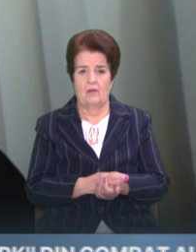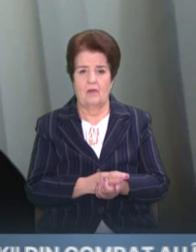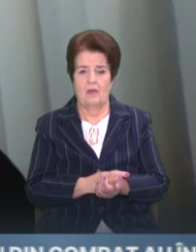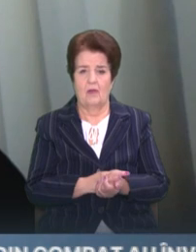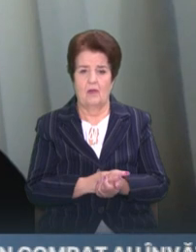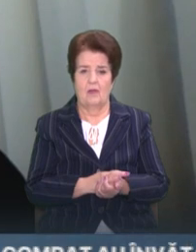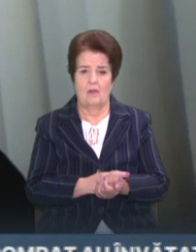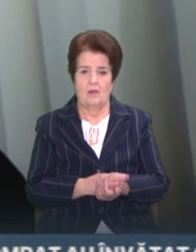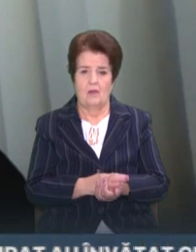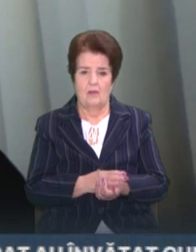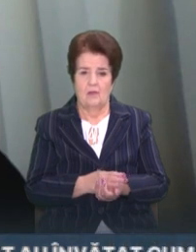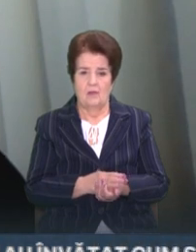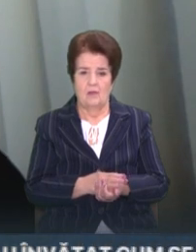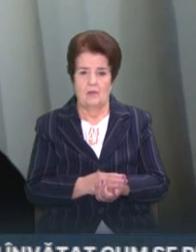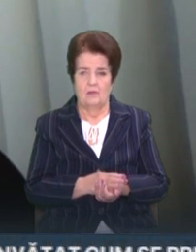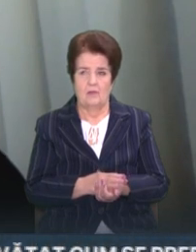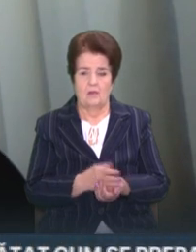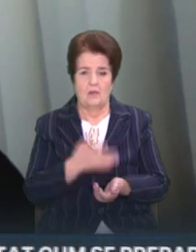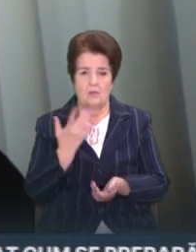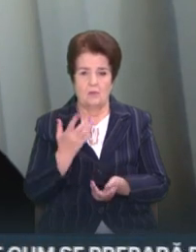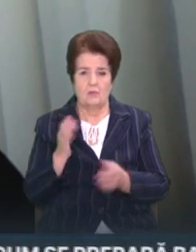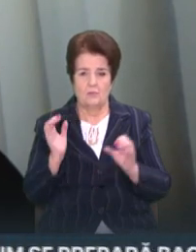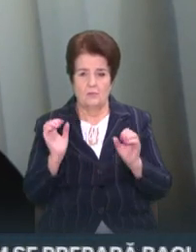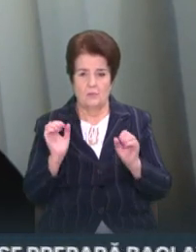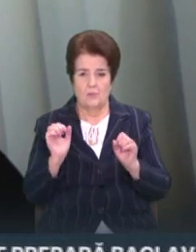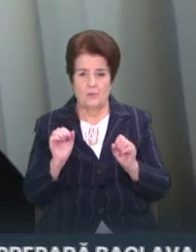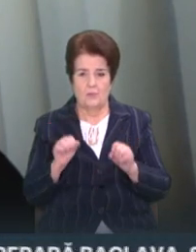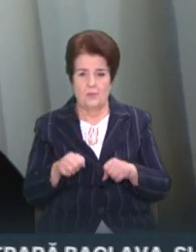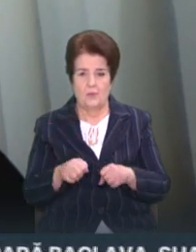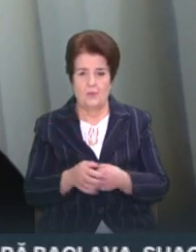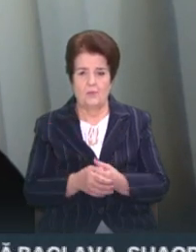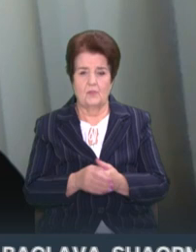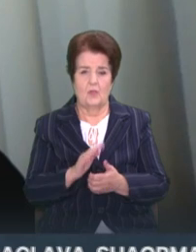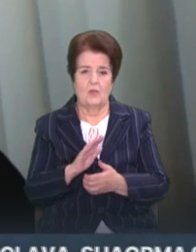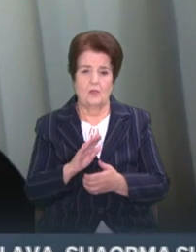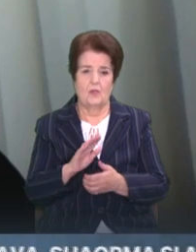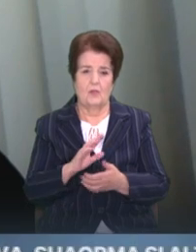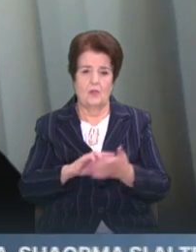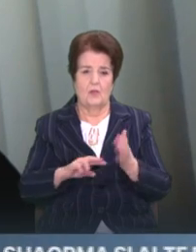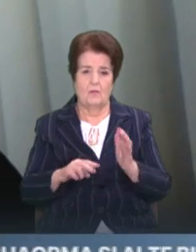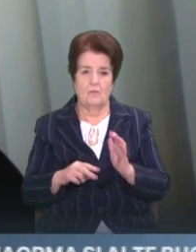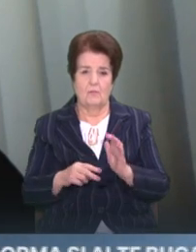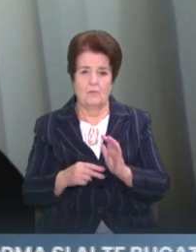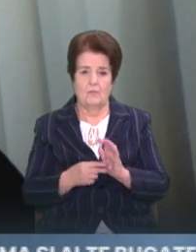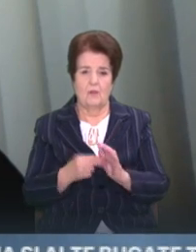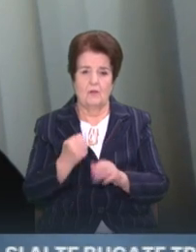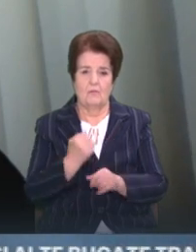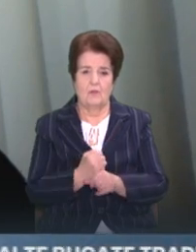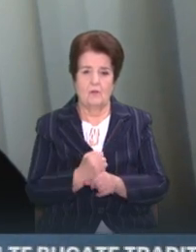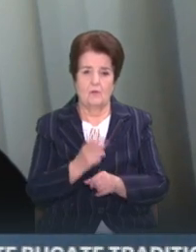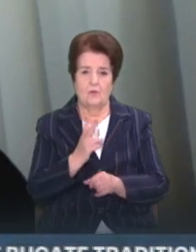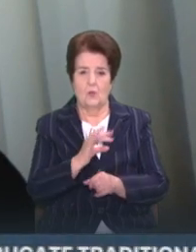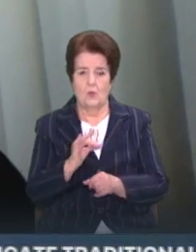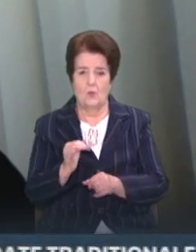atunci autoritățile trebuie să acționeze următorul plan de asigurare cu gaze